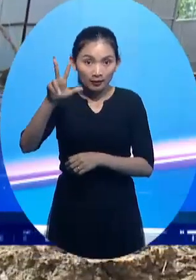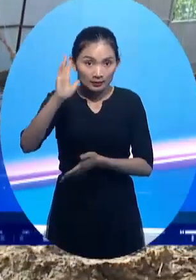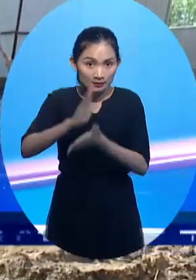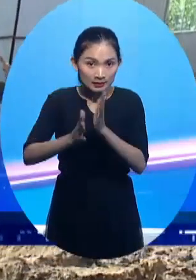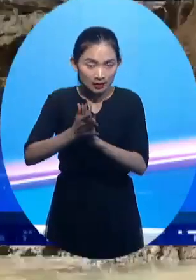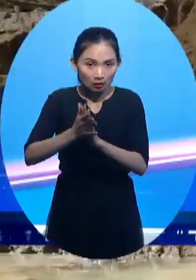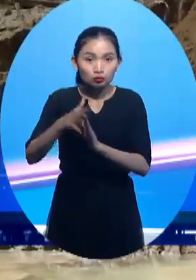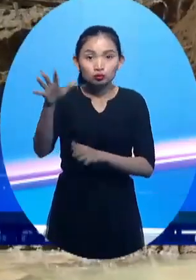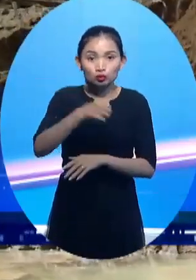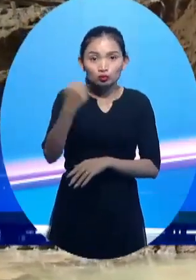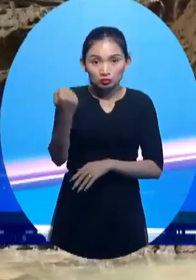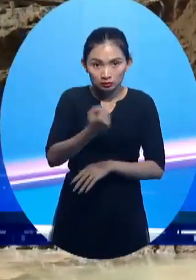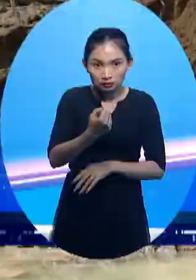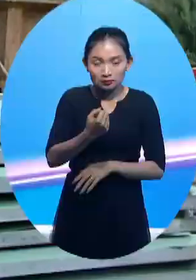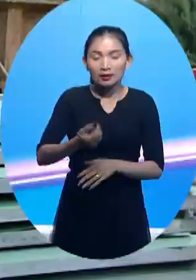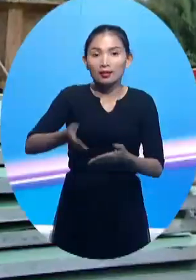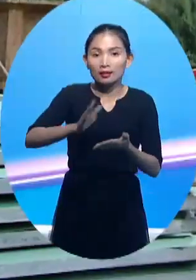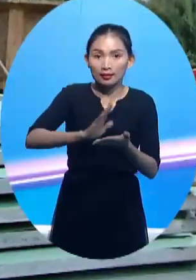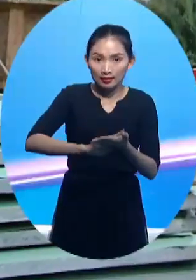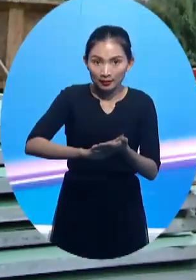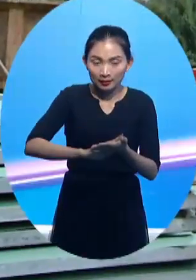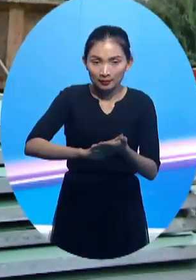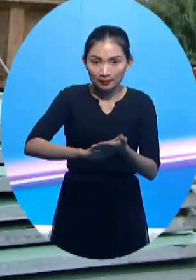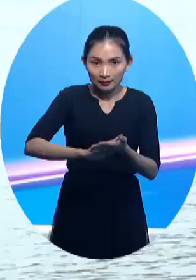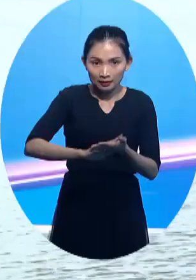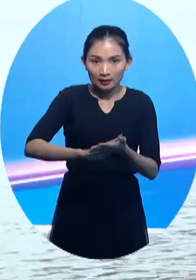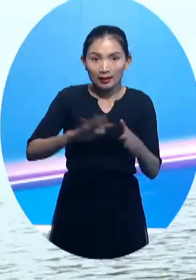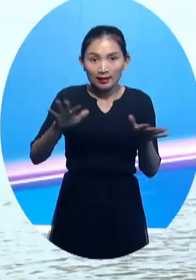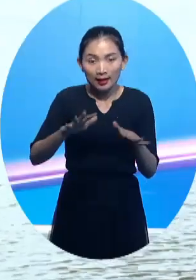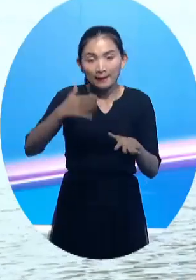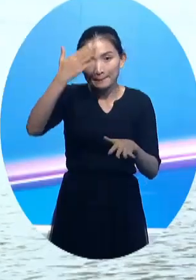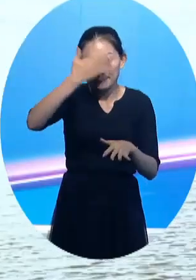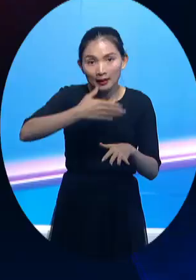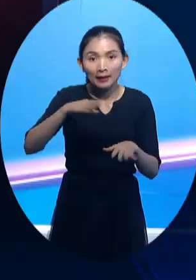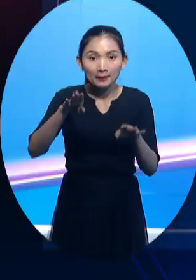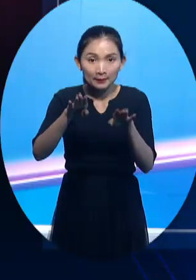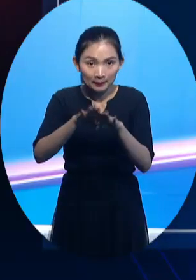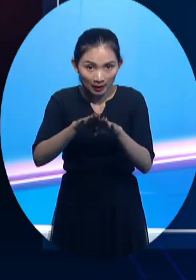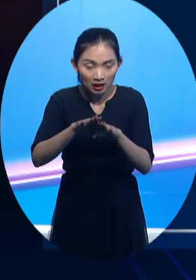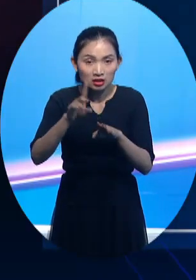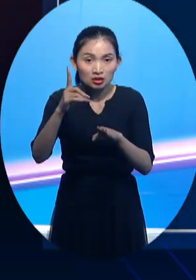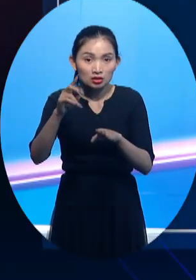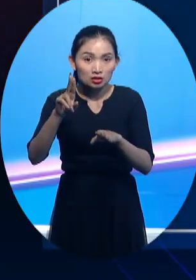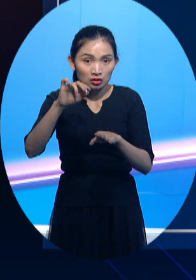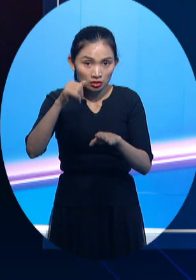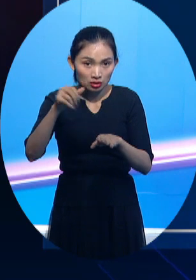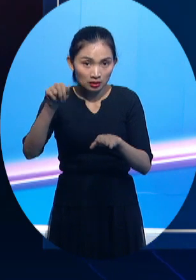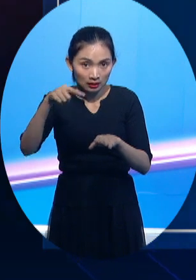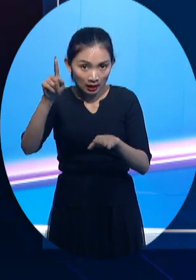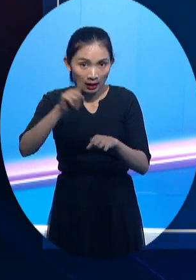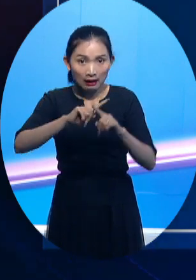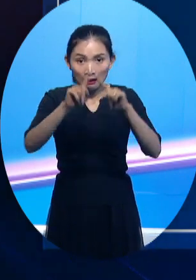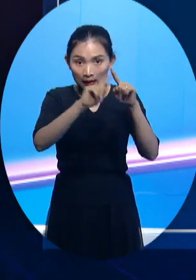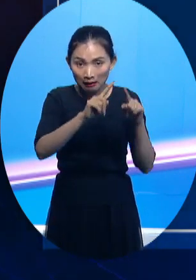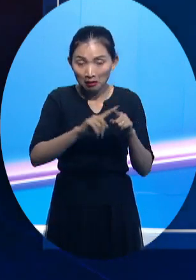đầu tư xây dựng các công trình giao thông thành phố cũng sẽ tiếp nhận mặt bằng để tiếp tục thi công gần 40 dự án gói thầu tiêu biểu khác Đặc biệt